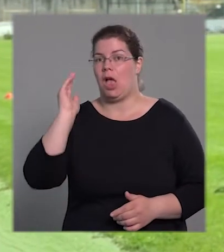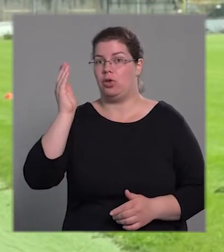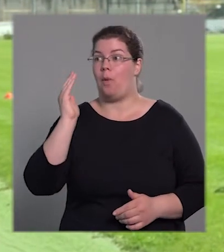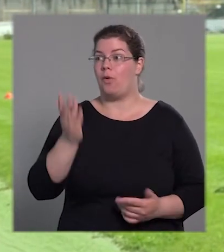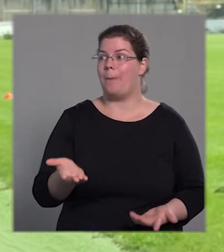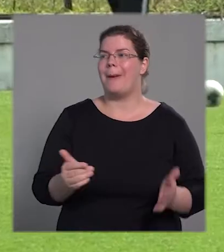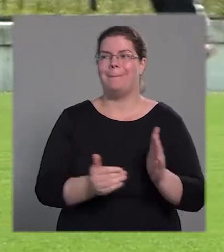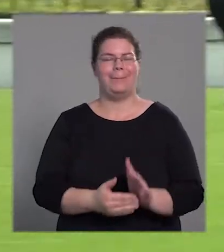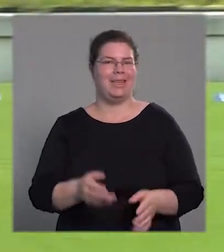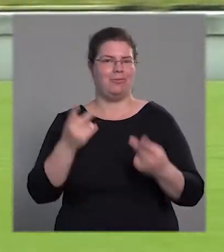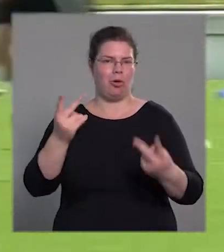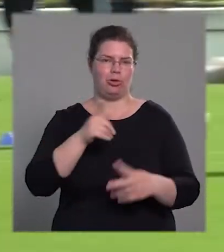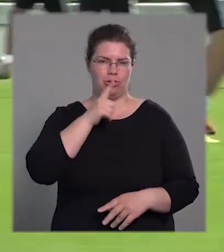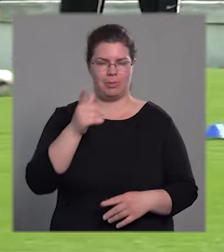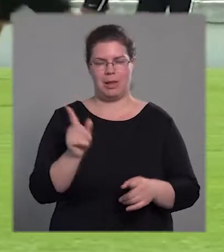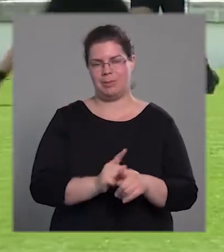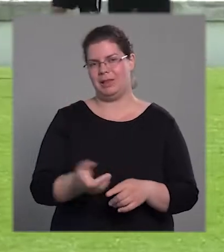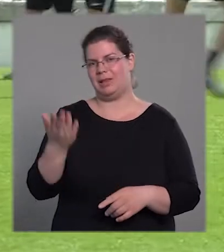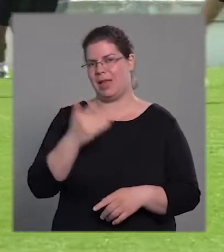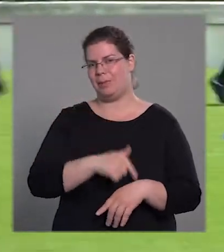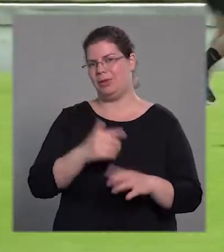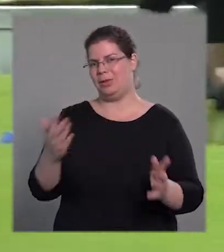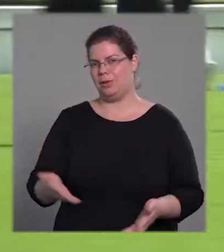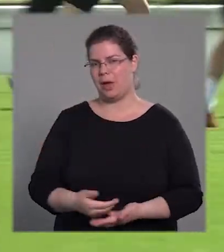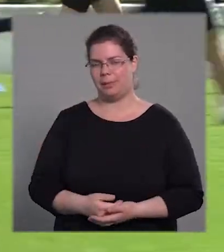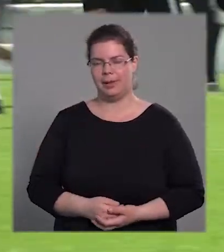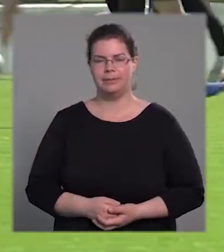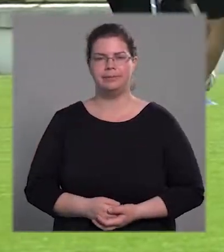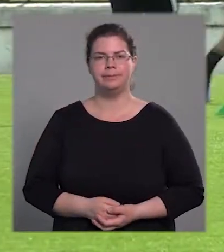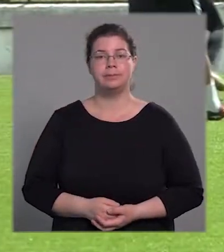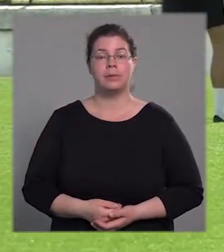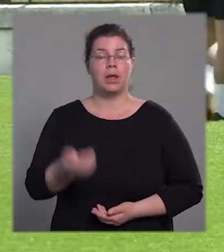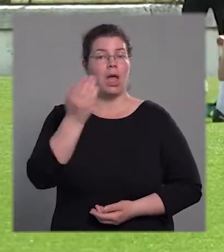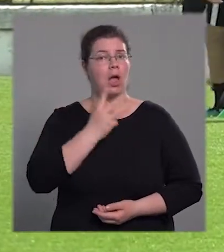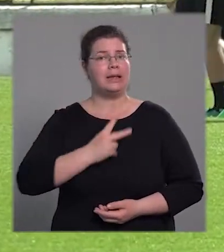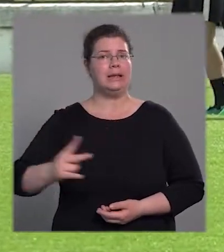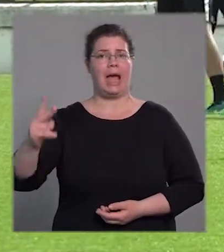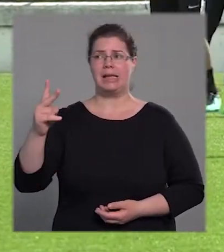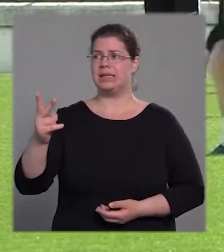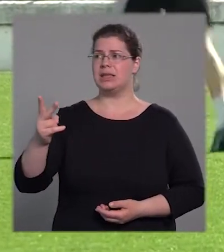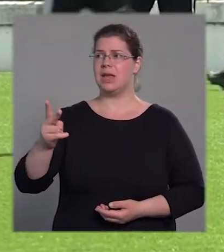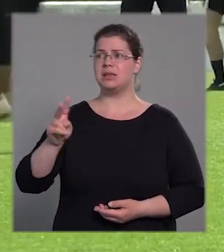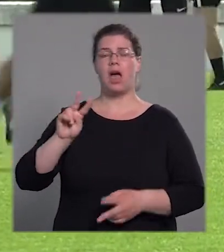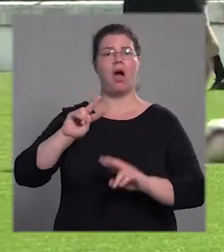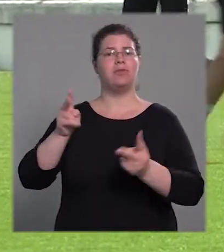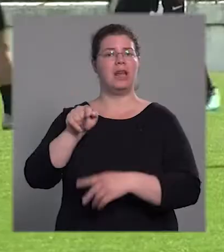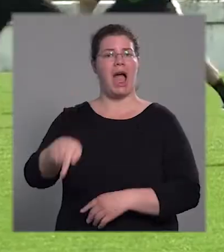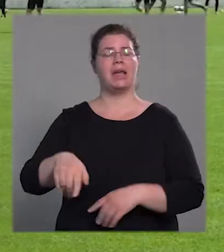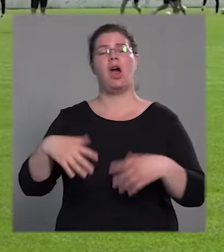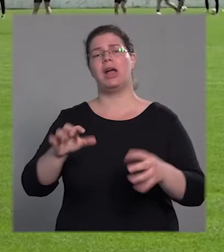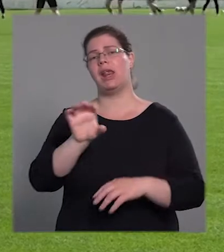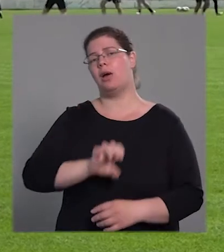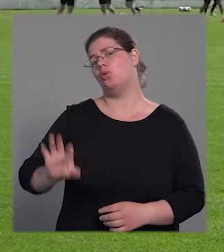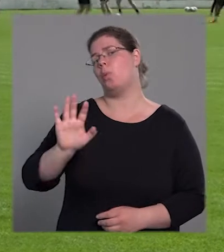még fontosabb lesz, mint az elmúlt időszakokban. Hogyha kitekintesz a világra, akár Európára,